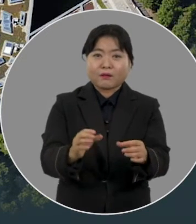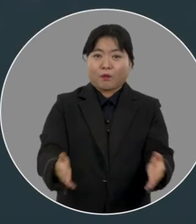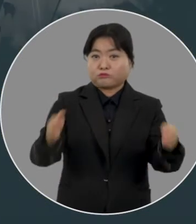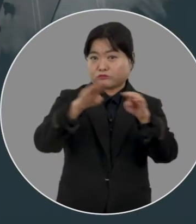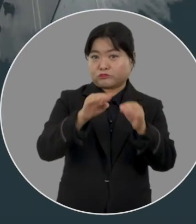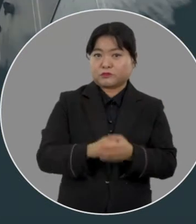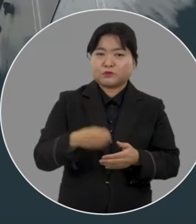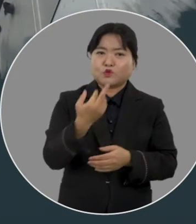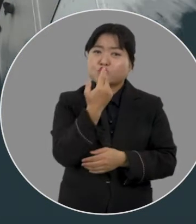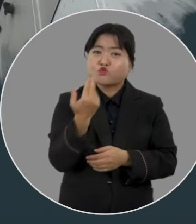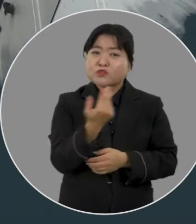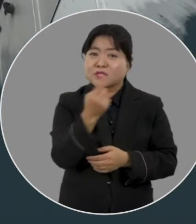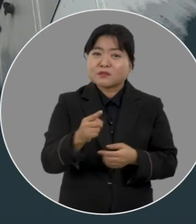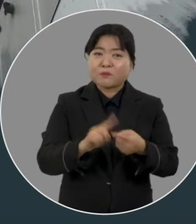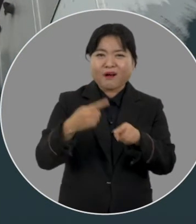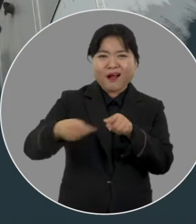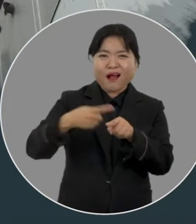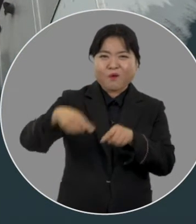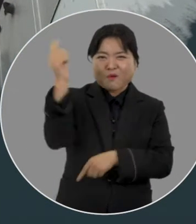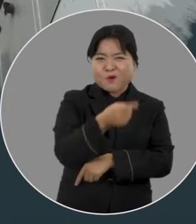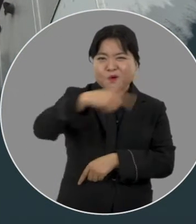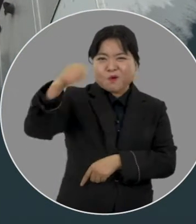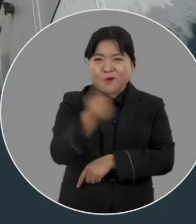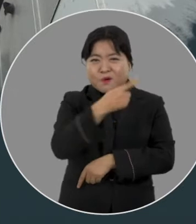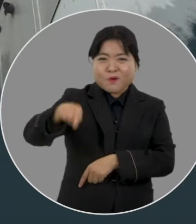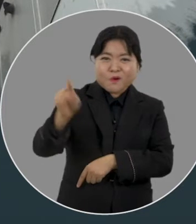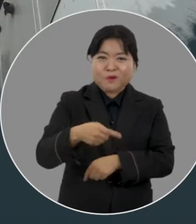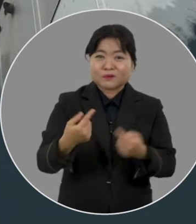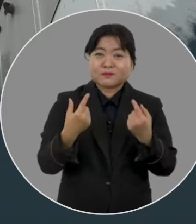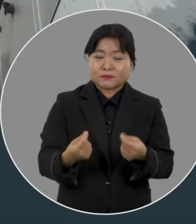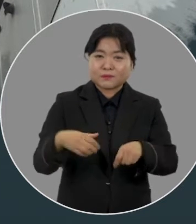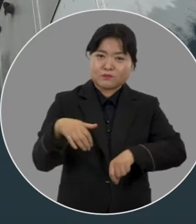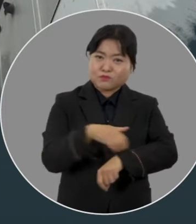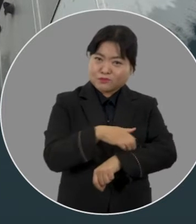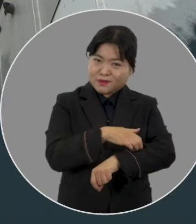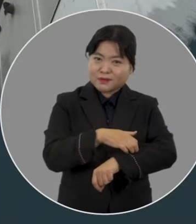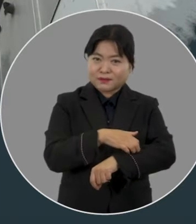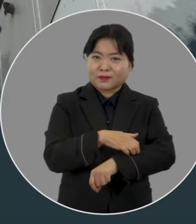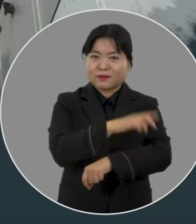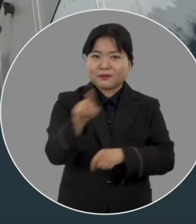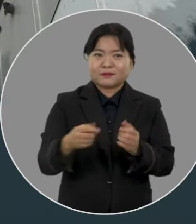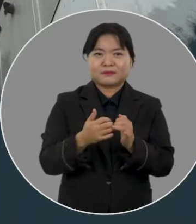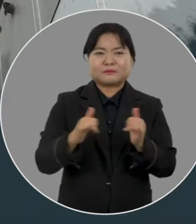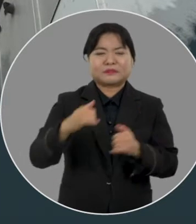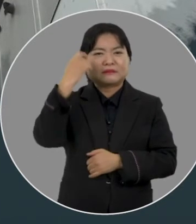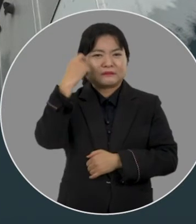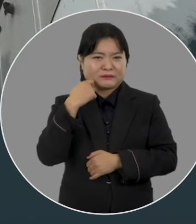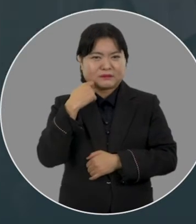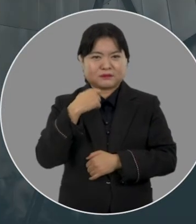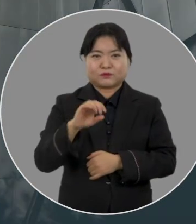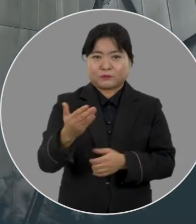그리고 유리창은 마치 칼로 난자한 것처럼 이렇게 불편하게 사람들을 느끼게